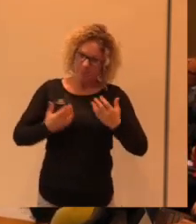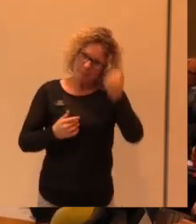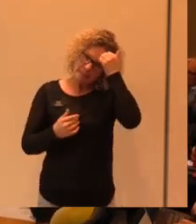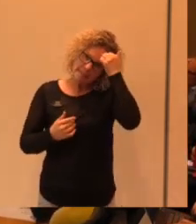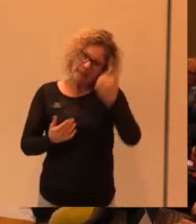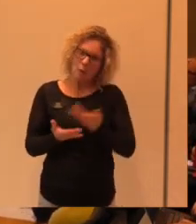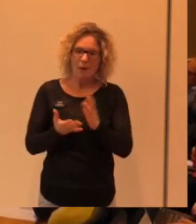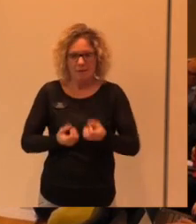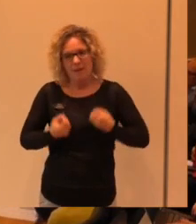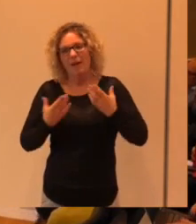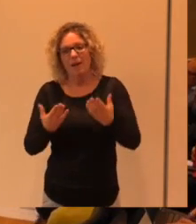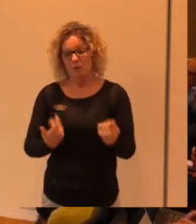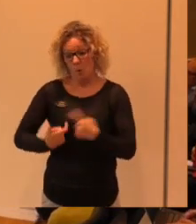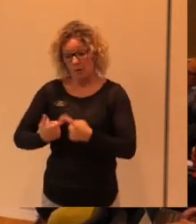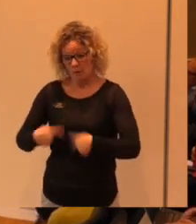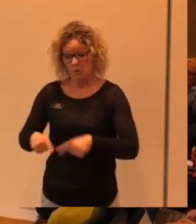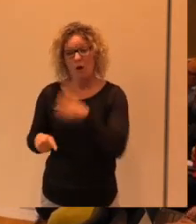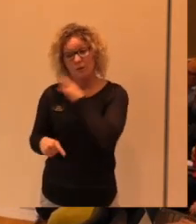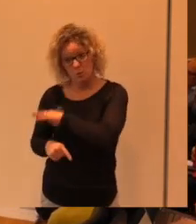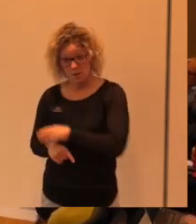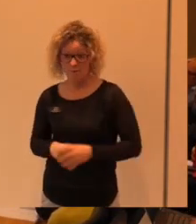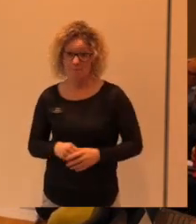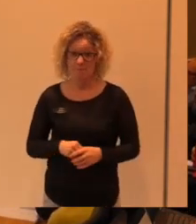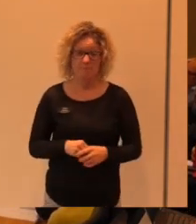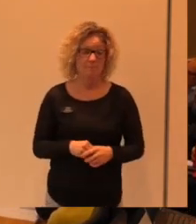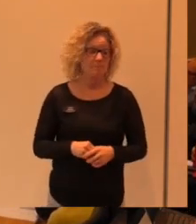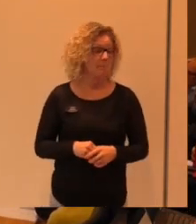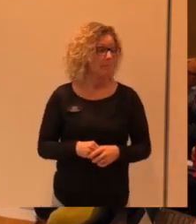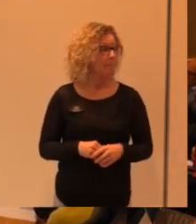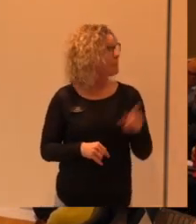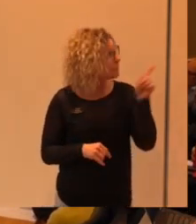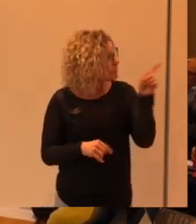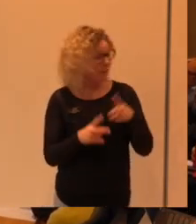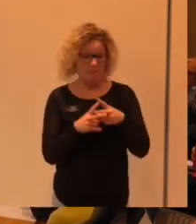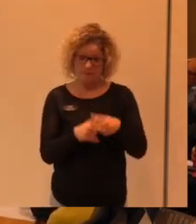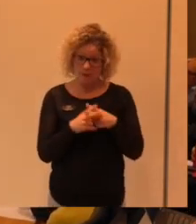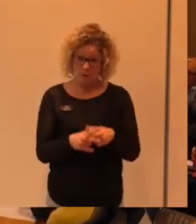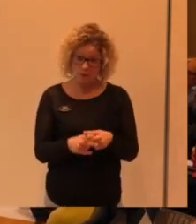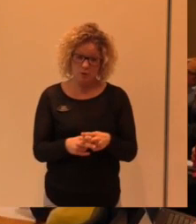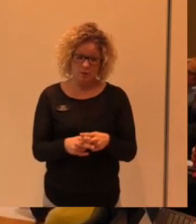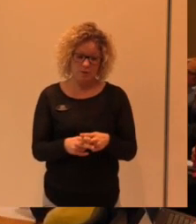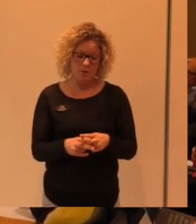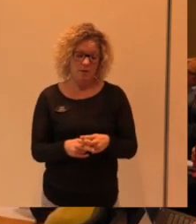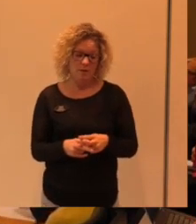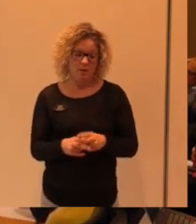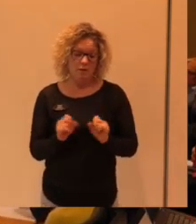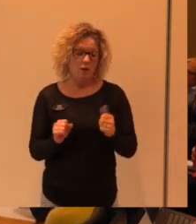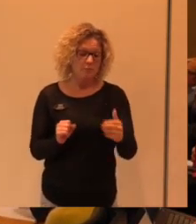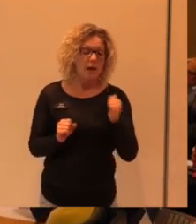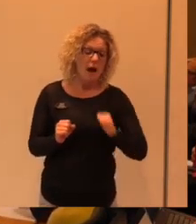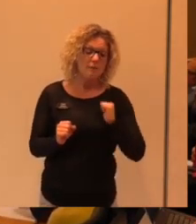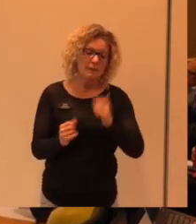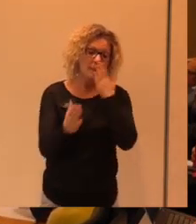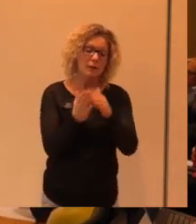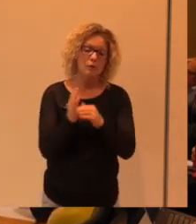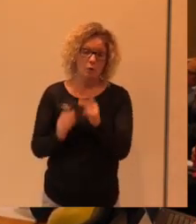minnen då, knuten till lokalhistoria. Och just det här verktyget kommer att använda sig av bilder